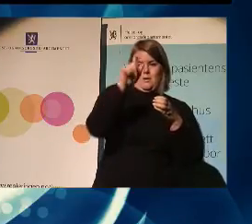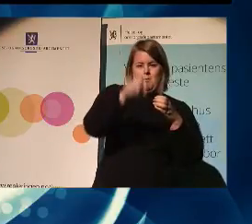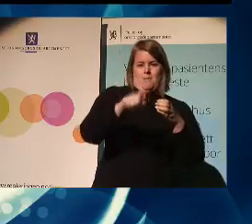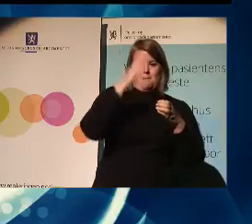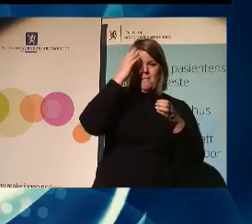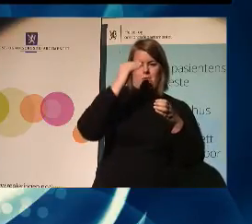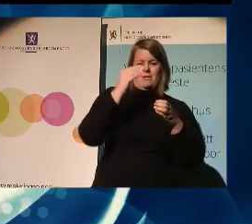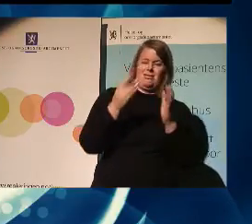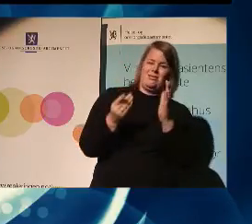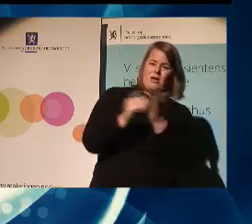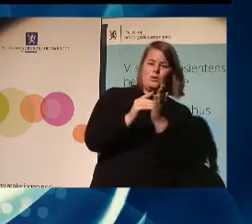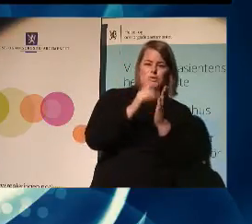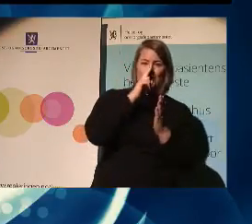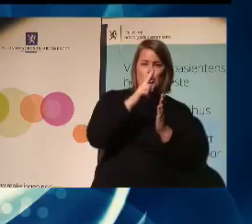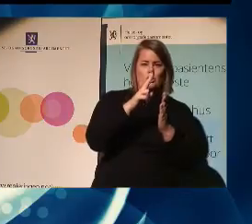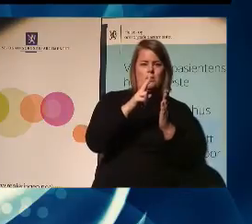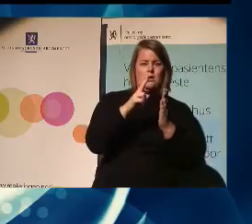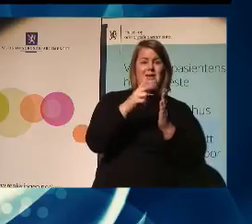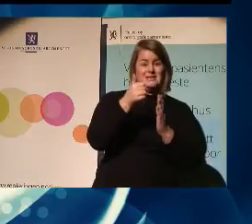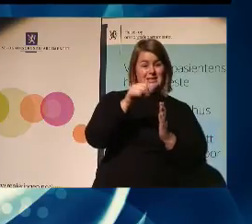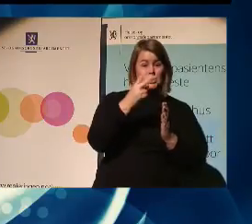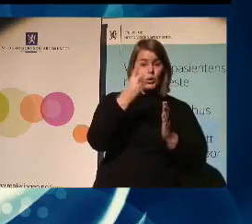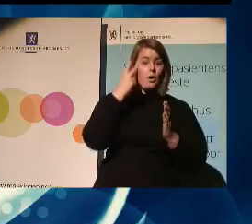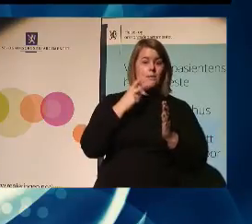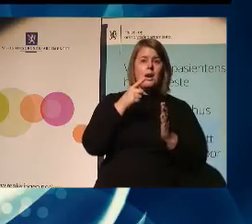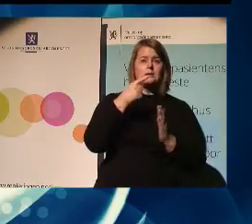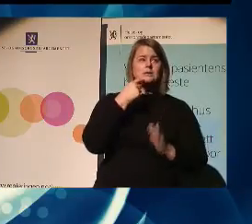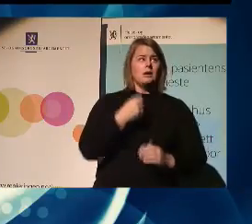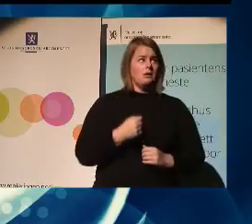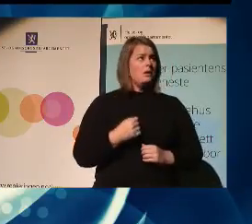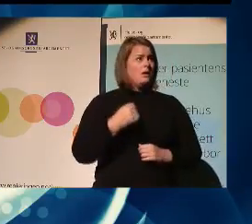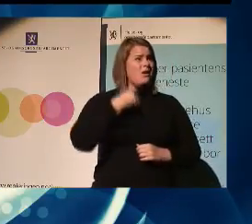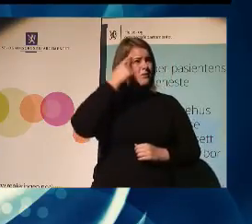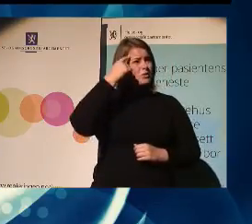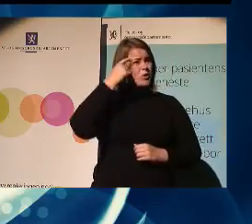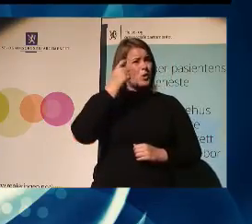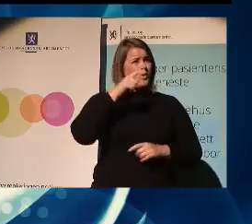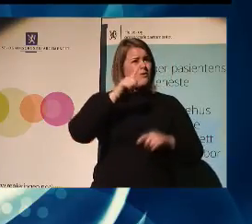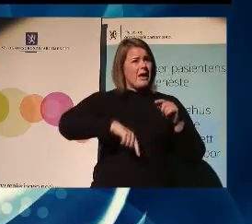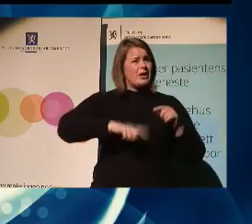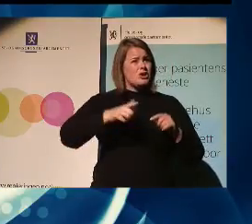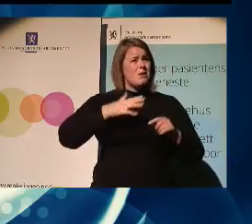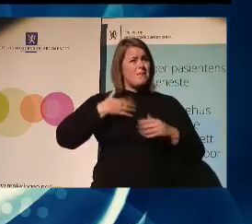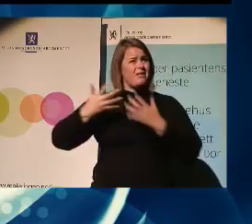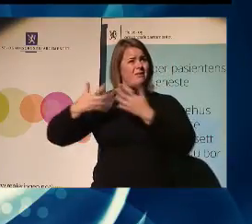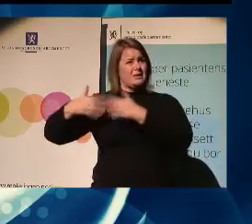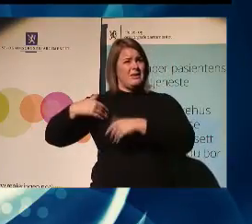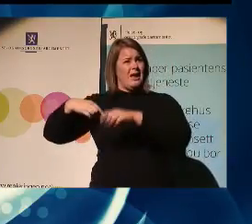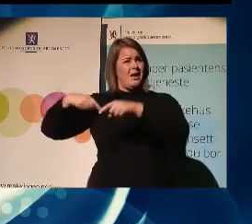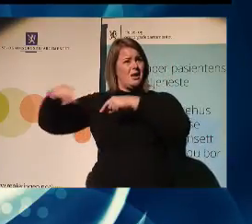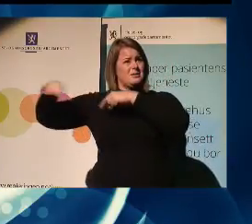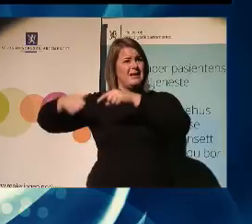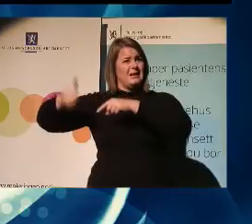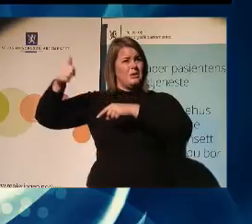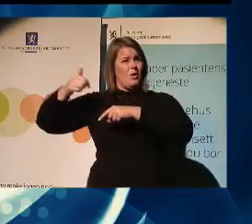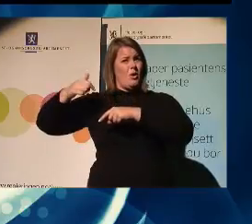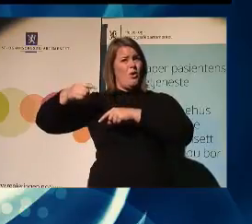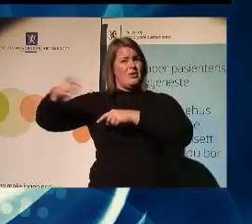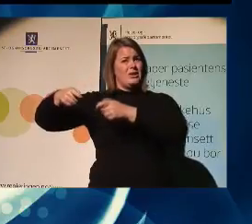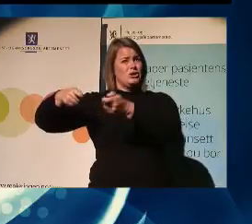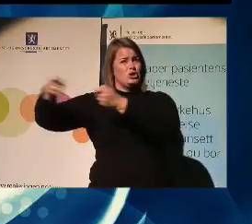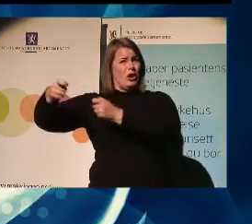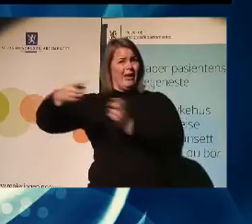på 62 år som sa «Jeg skjønte at det var noe galt med meg når styret i den virksomheten jeg administrerende direktør innkalte til møte uten